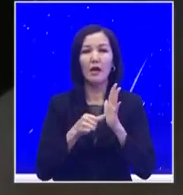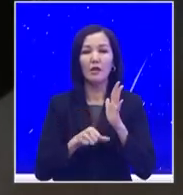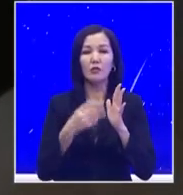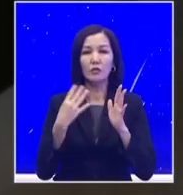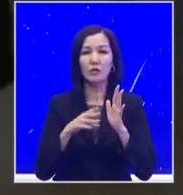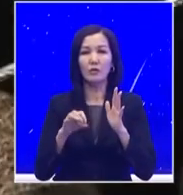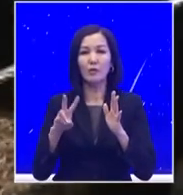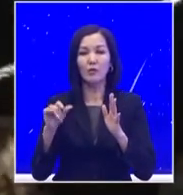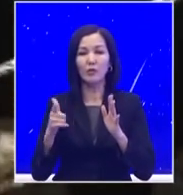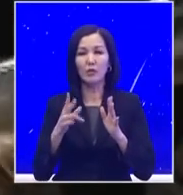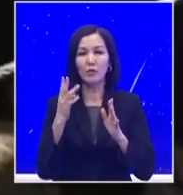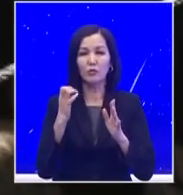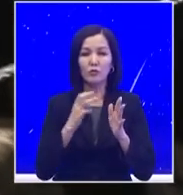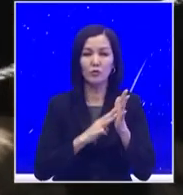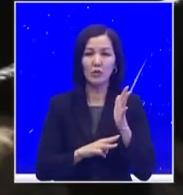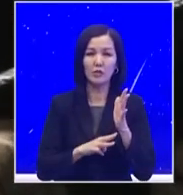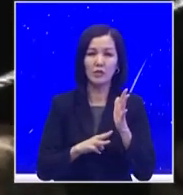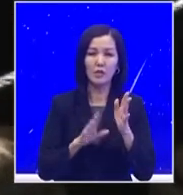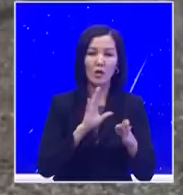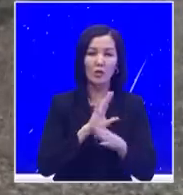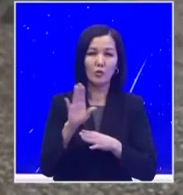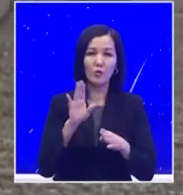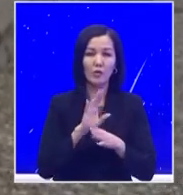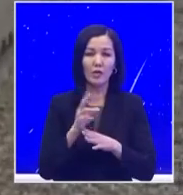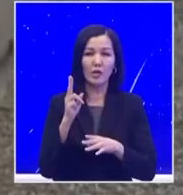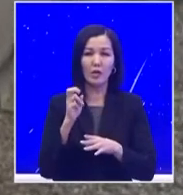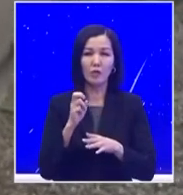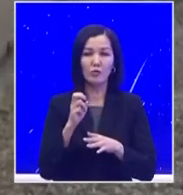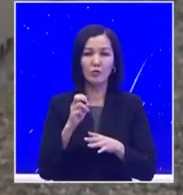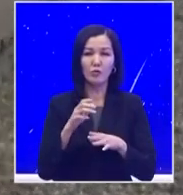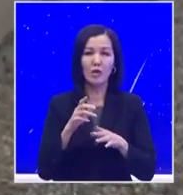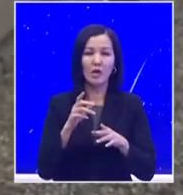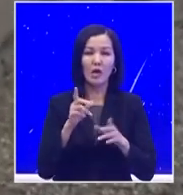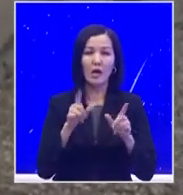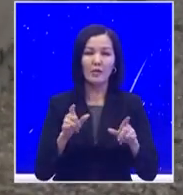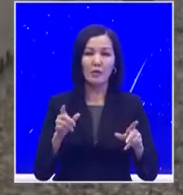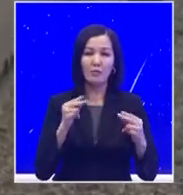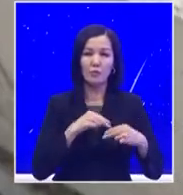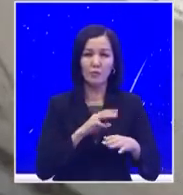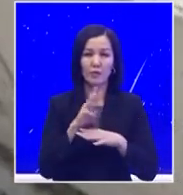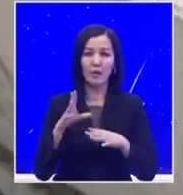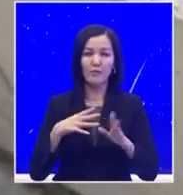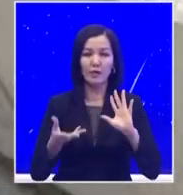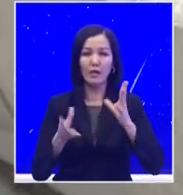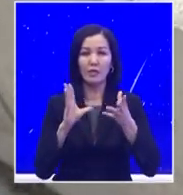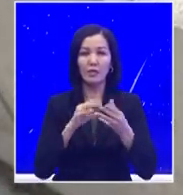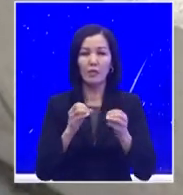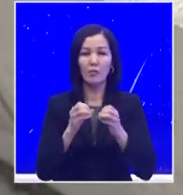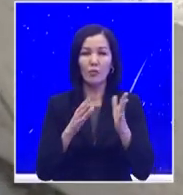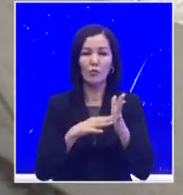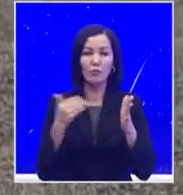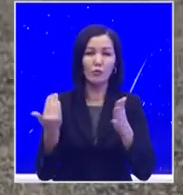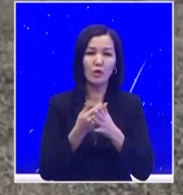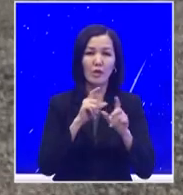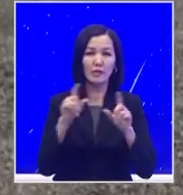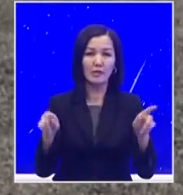миллион теңгеге 380 тонна өнім өндіріліп, 200-ге тарта тұрғын жұмыспен қамтылған. Жалпы бұл жылы аймақта 19 жаңа нысан